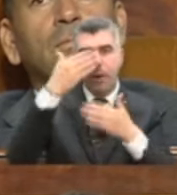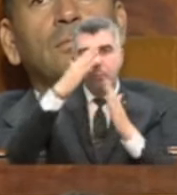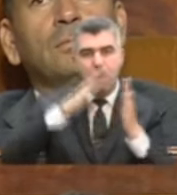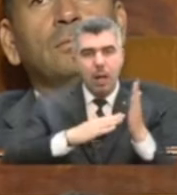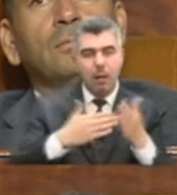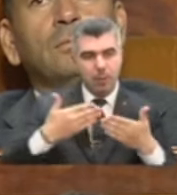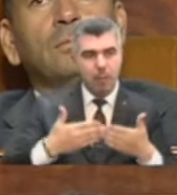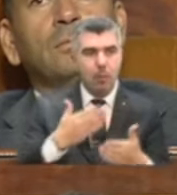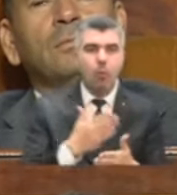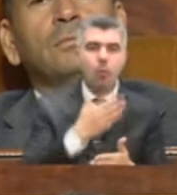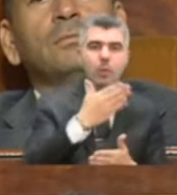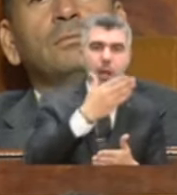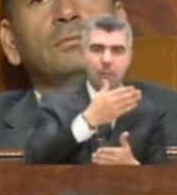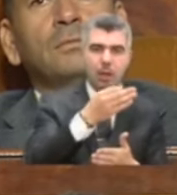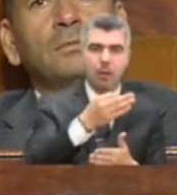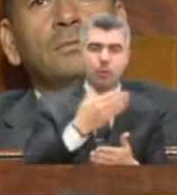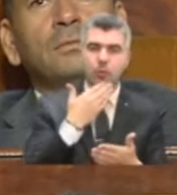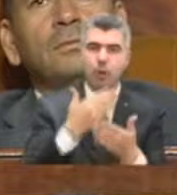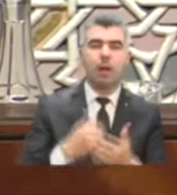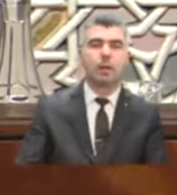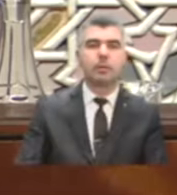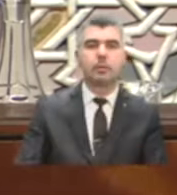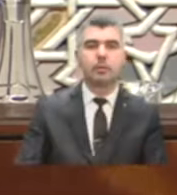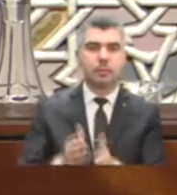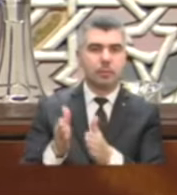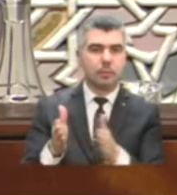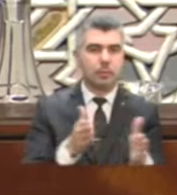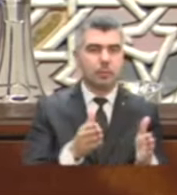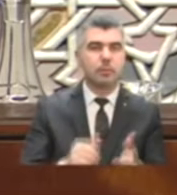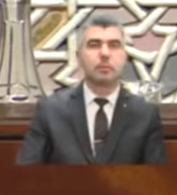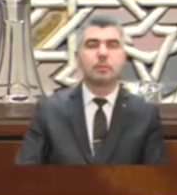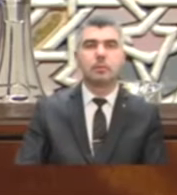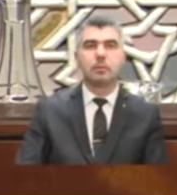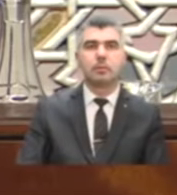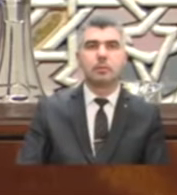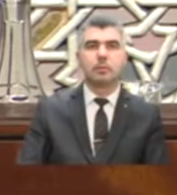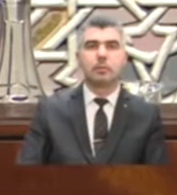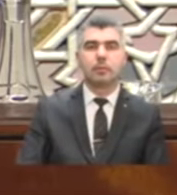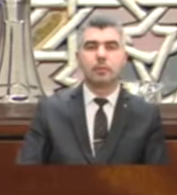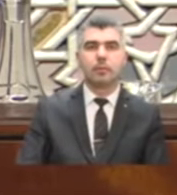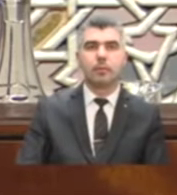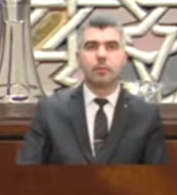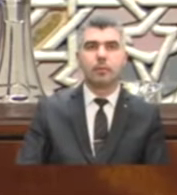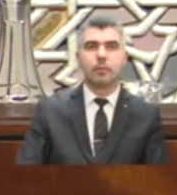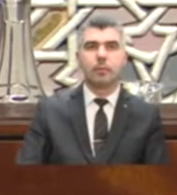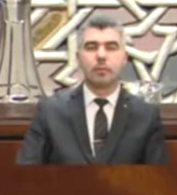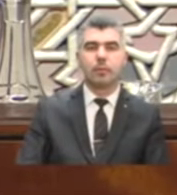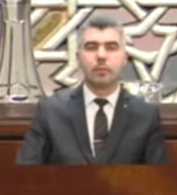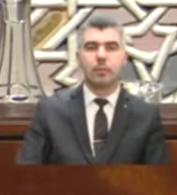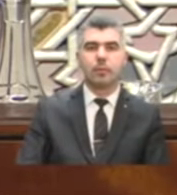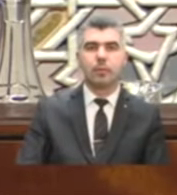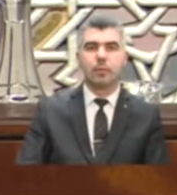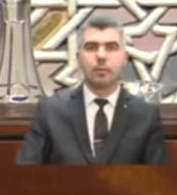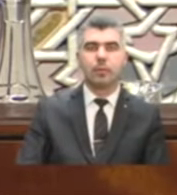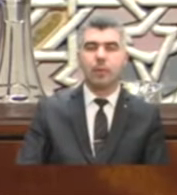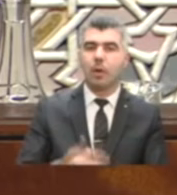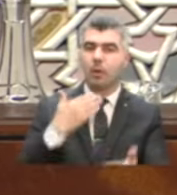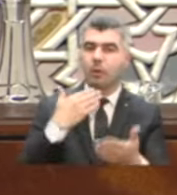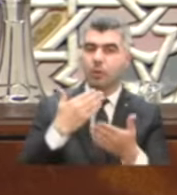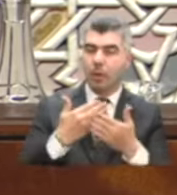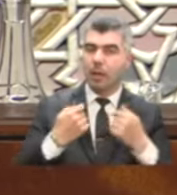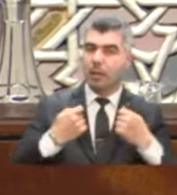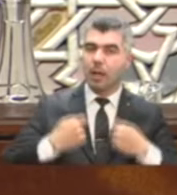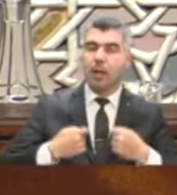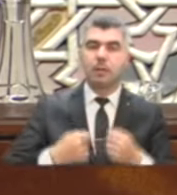حاضره ومستقبله، وشكرا. سيد الوزير. كاين جوج أسئلة. لا. شكرا